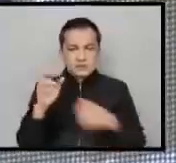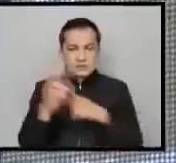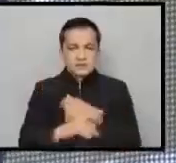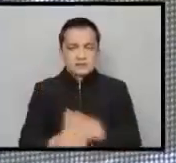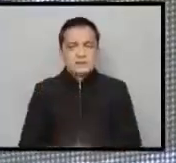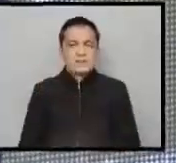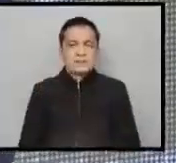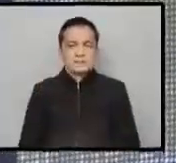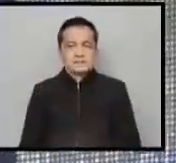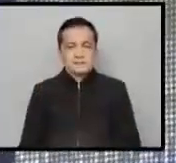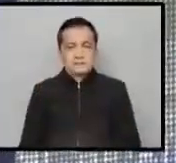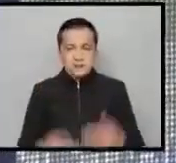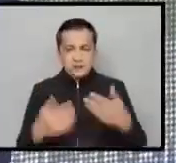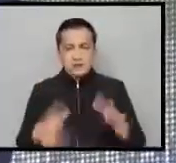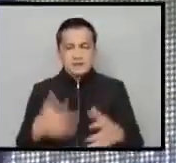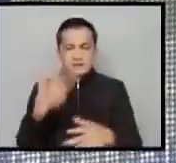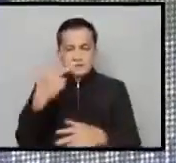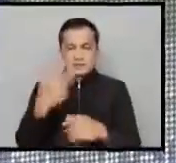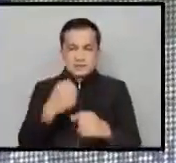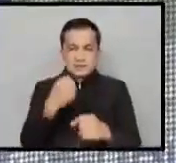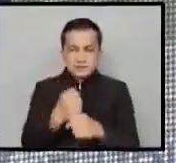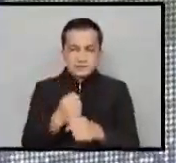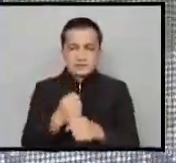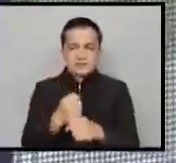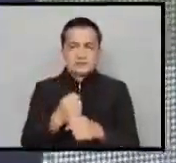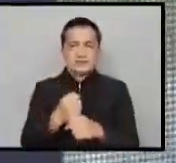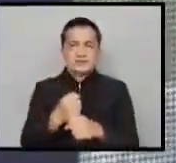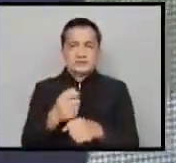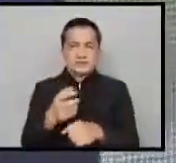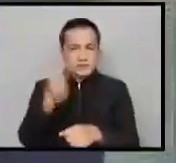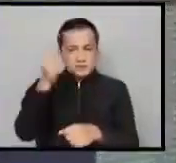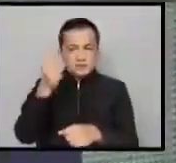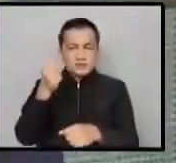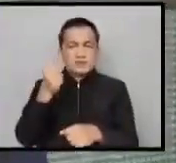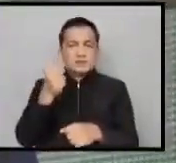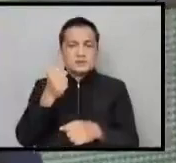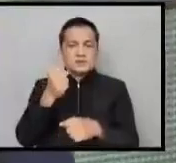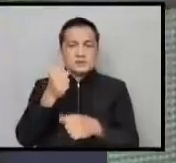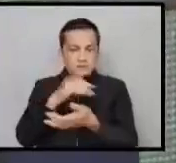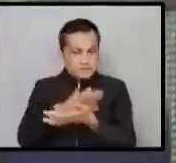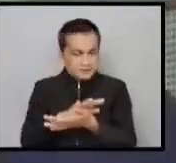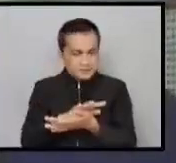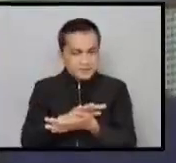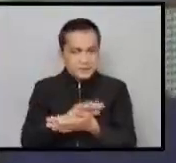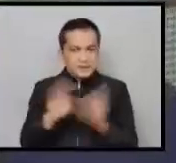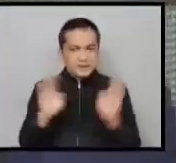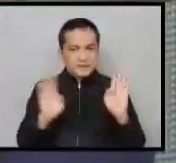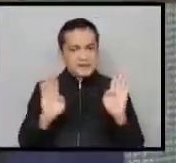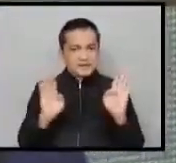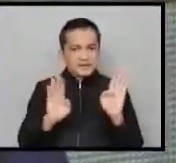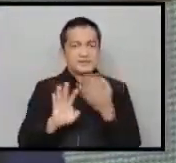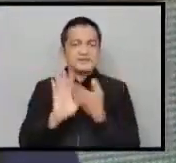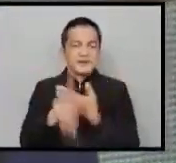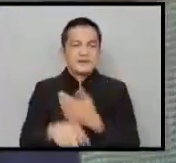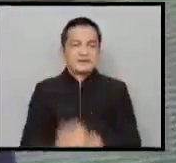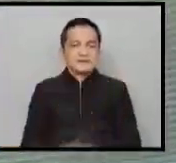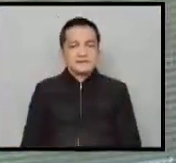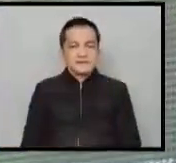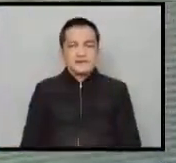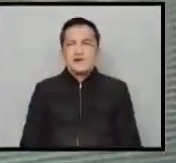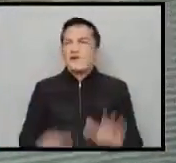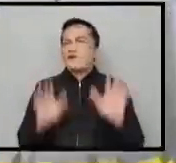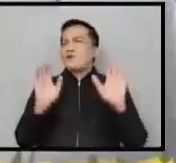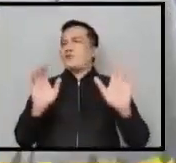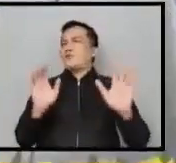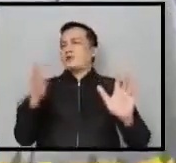of hiatus because of the pandemic, Baguio is back. And what a beautiful